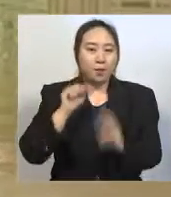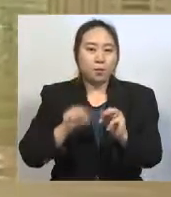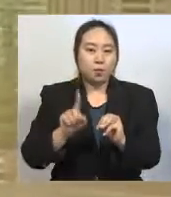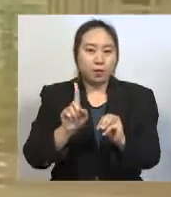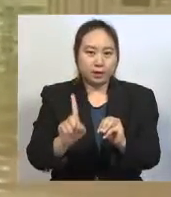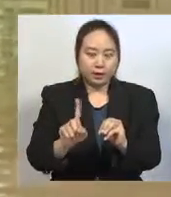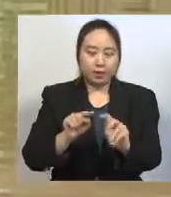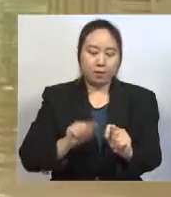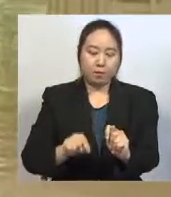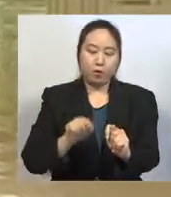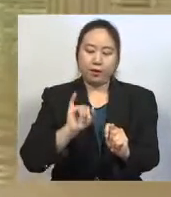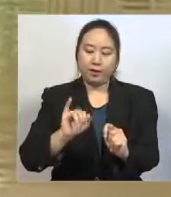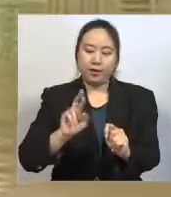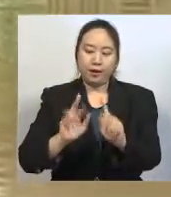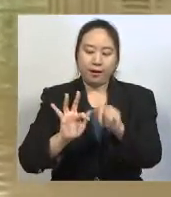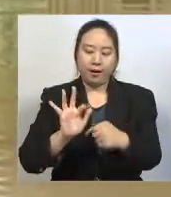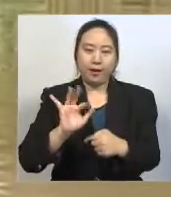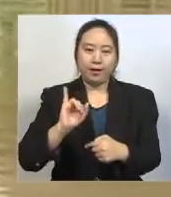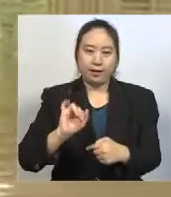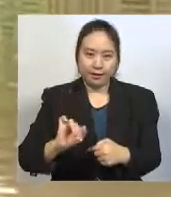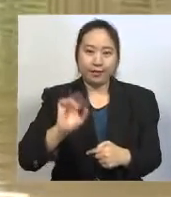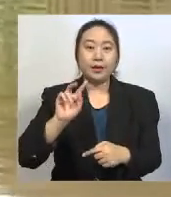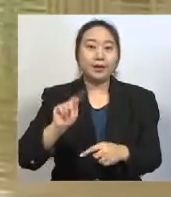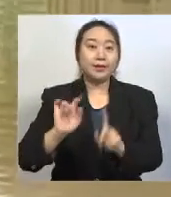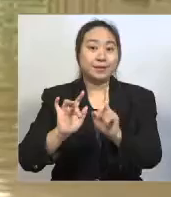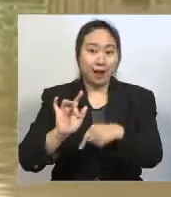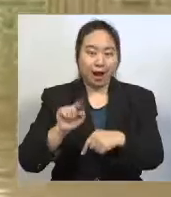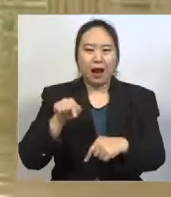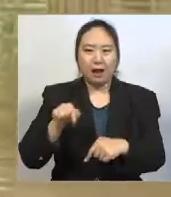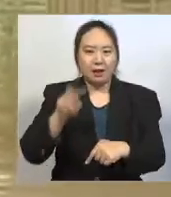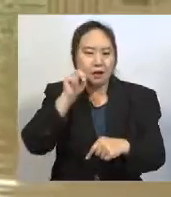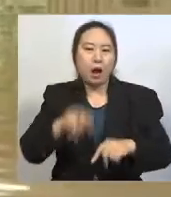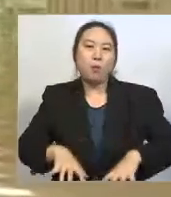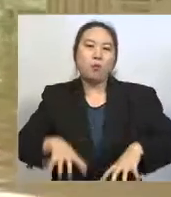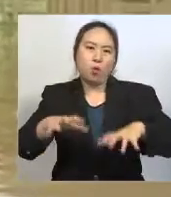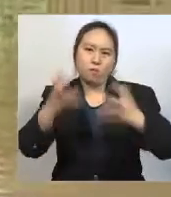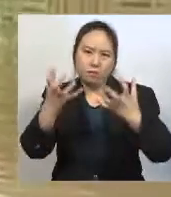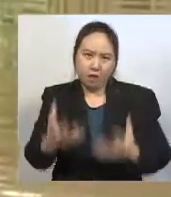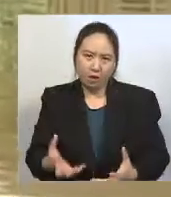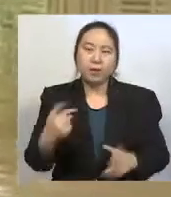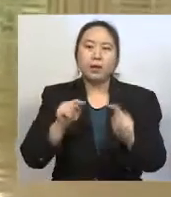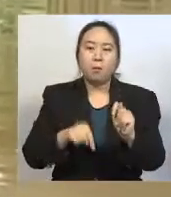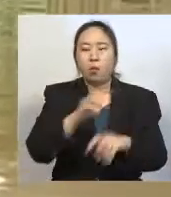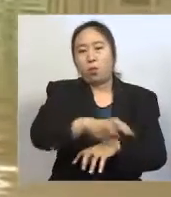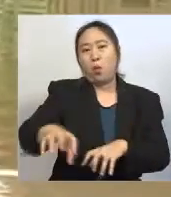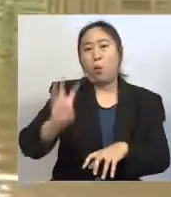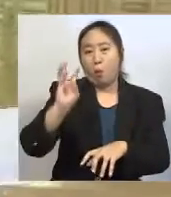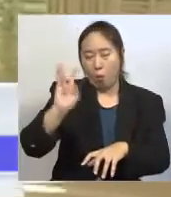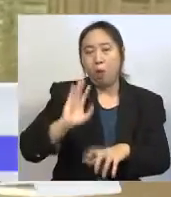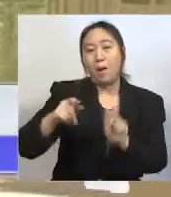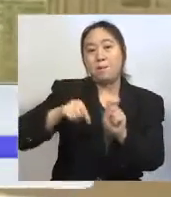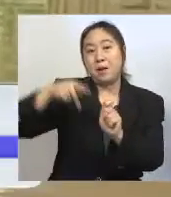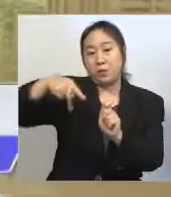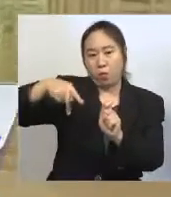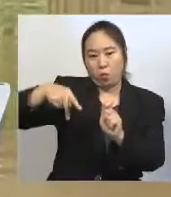ไร่ใต้นะครับซึ่งเป็นพื้นที่ที่ประสบภัยอย่างหนักนะครับในบรรดา6ตำบลของพื้นที่อำเภอพิบูลมังสาหารนะครับตอน